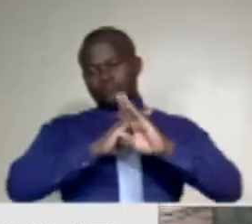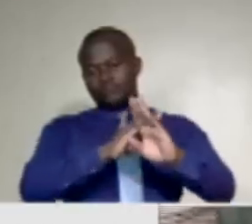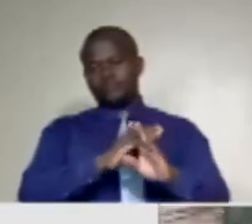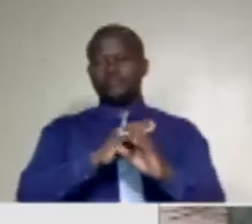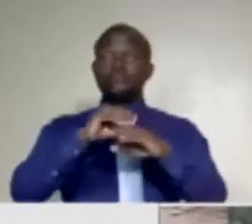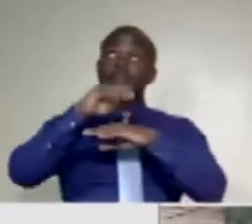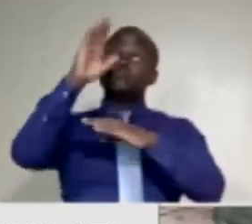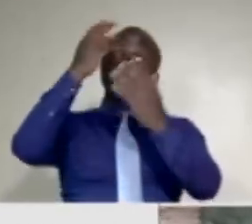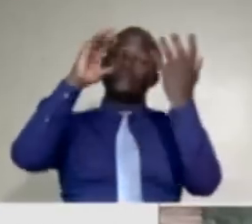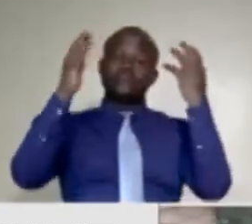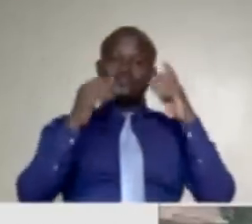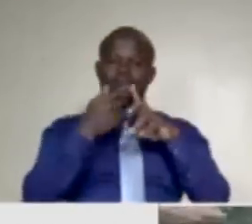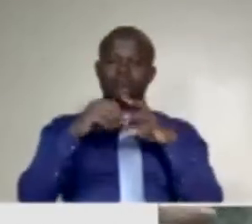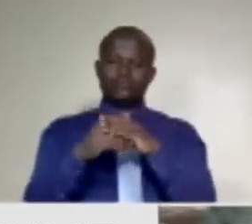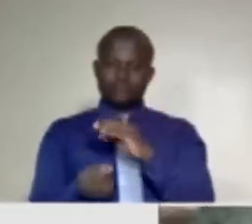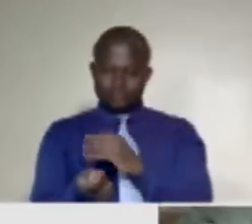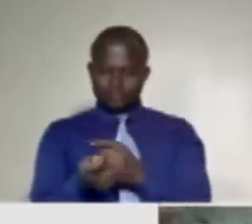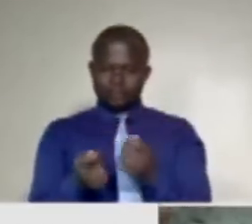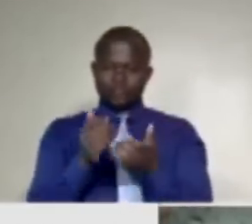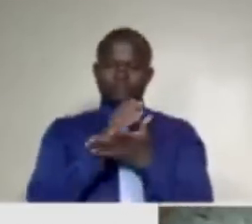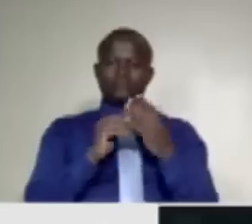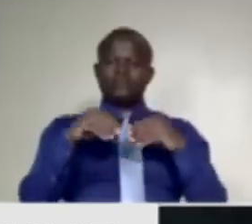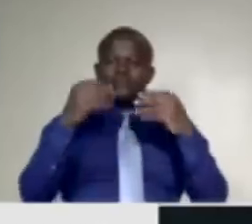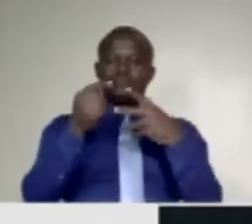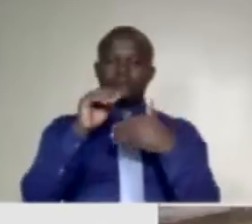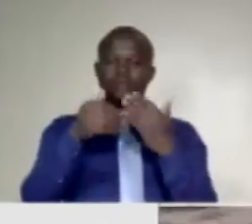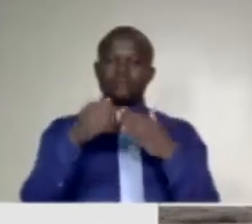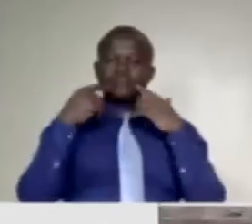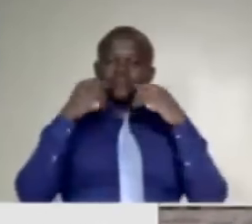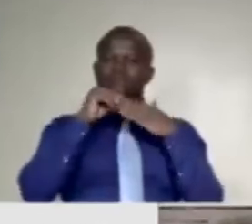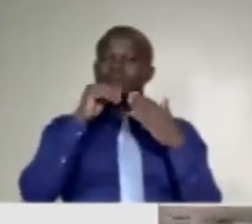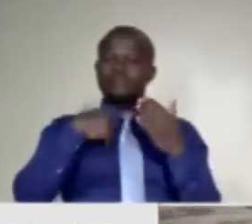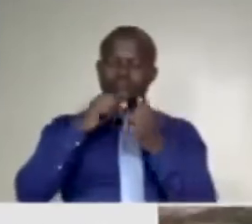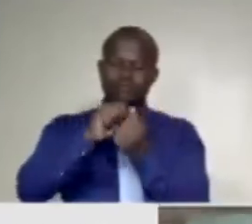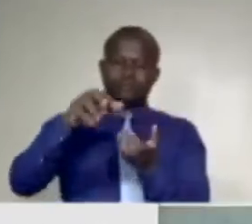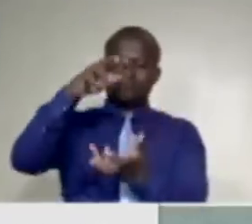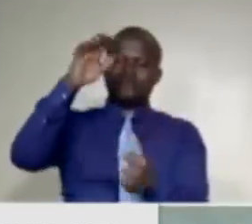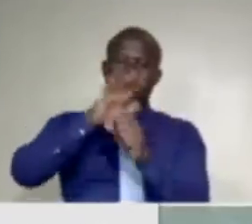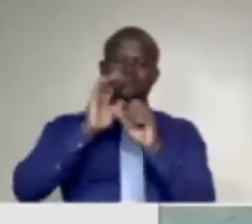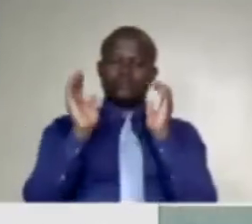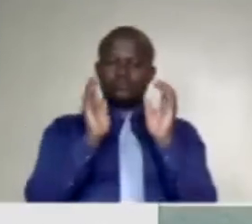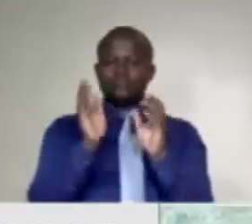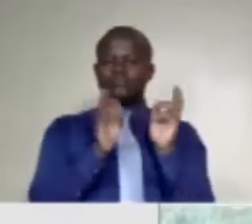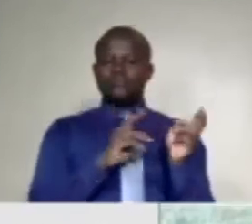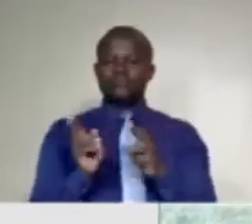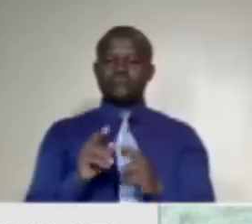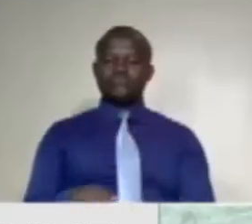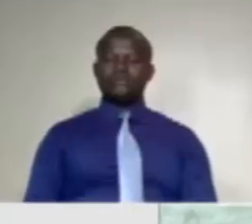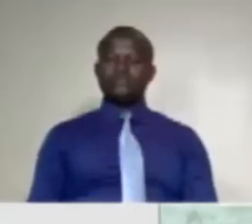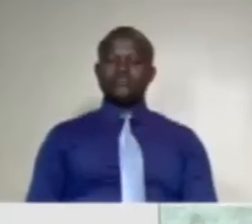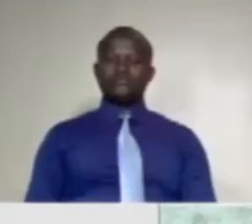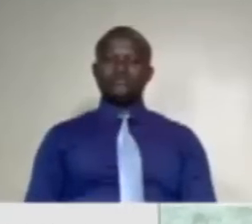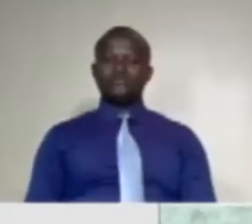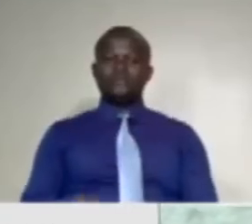mu kirere biturutse ku bicano. Bamwe mu bahawe izi mbabura bavuga ko zitagira umwotsi mwinshi ugereranyije n'amashyiga asanzwe. Nk'icana